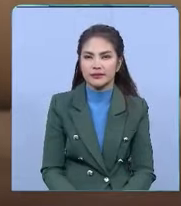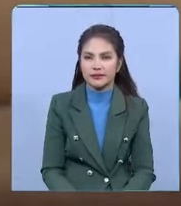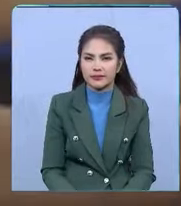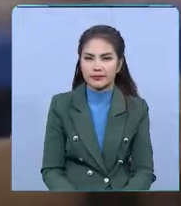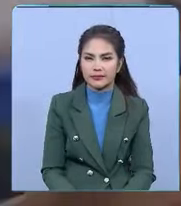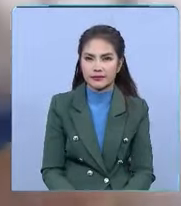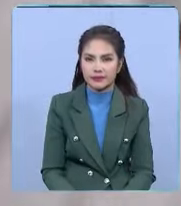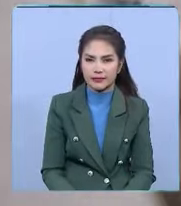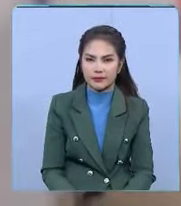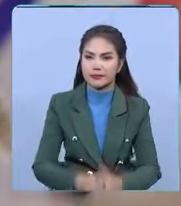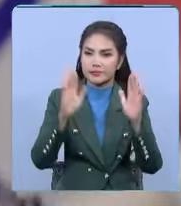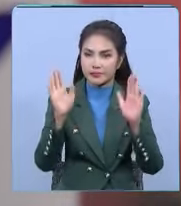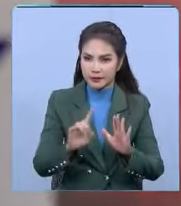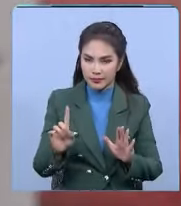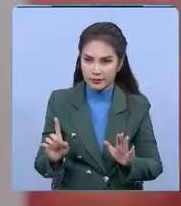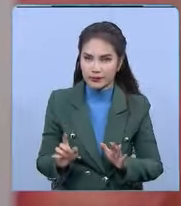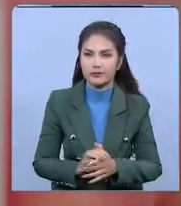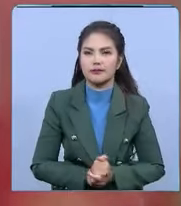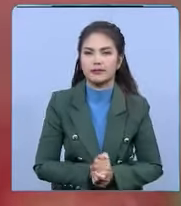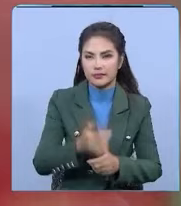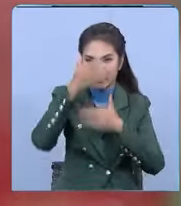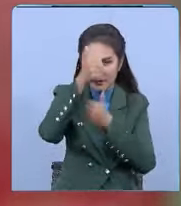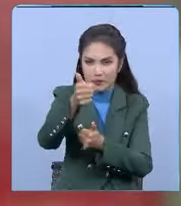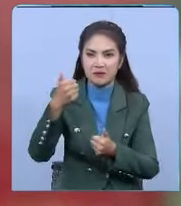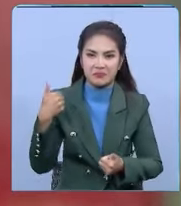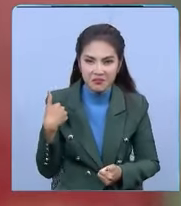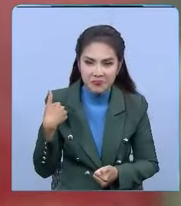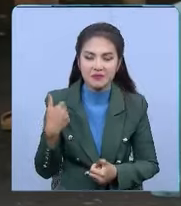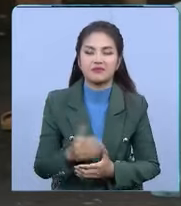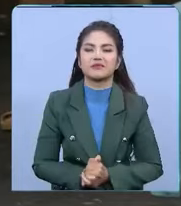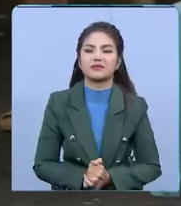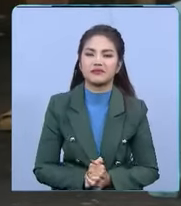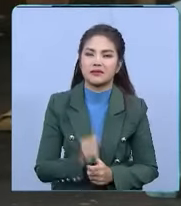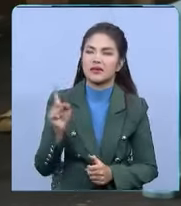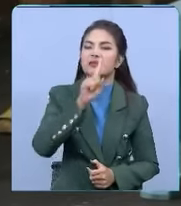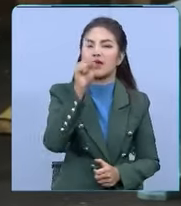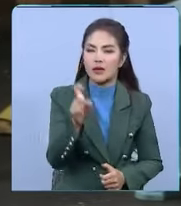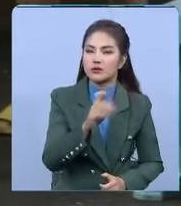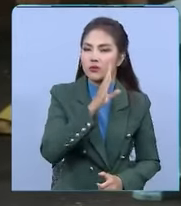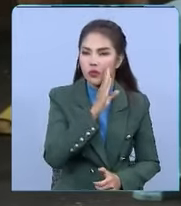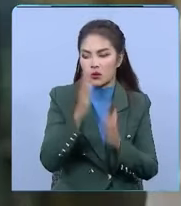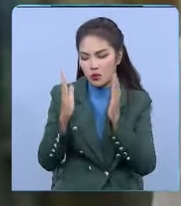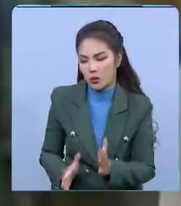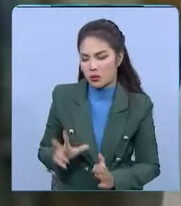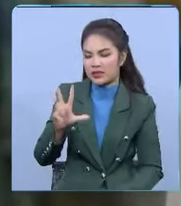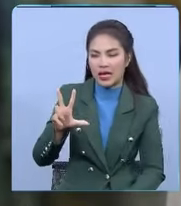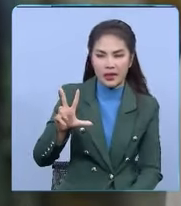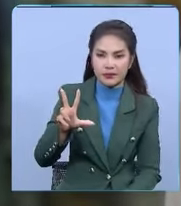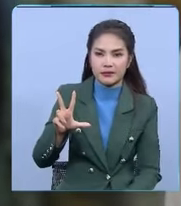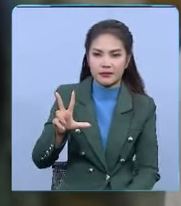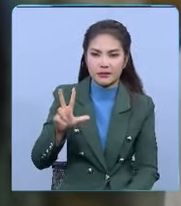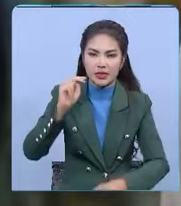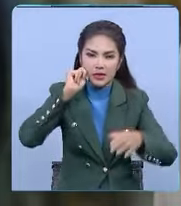จะเป็นยังไงนะฮะหมวดนี้นี่น่าสนใจครับคำถามมีอยู่ว่าถ้ามีคน3คนกำลังจะจมน้